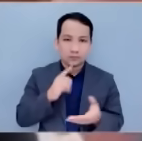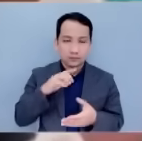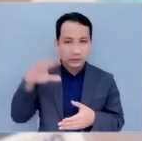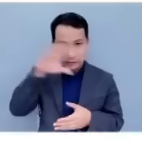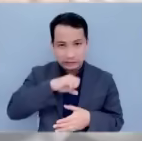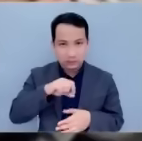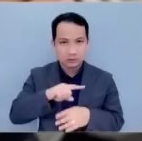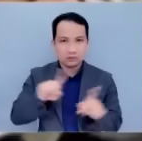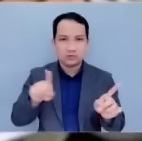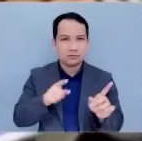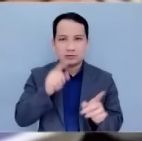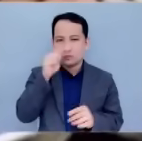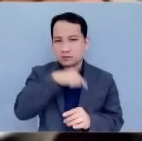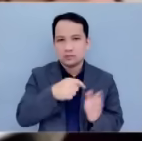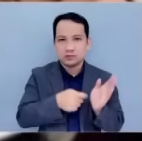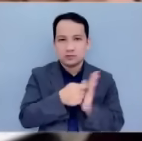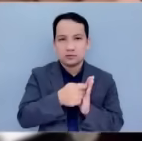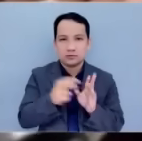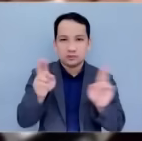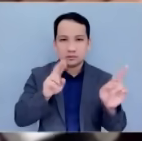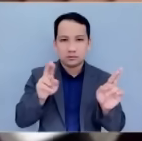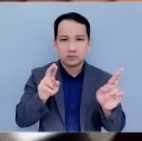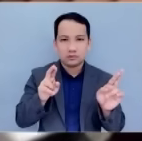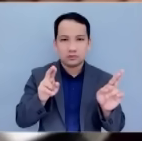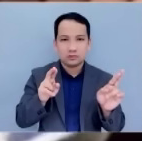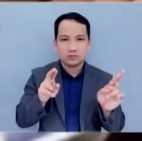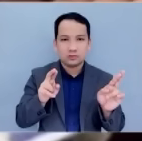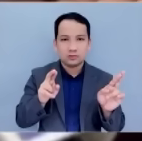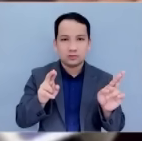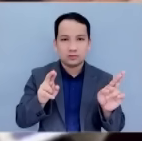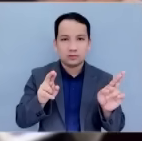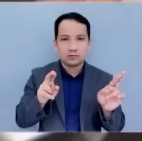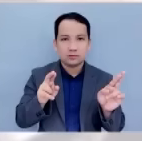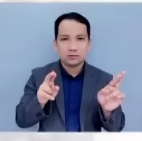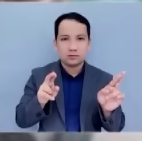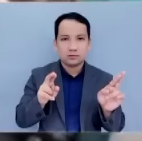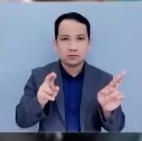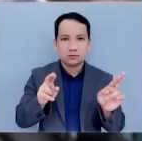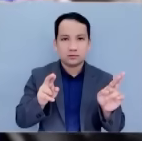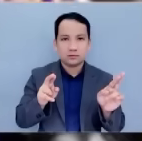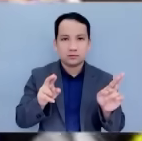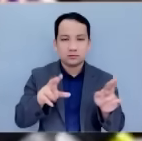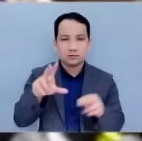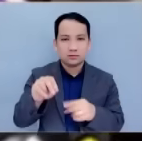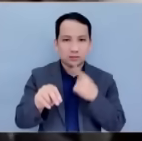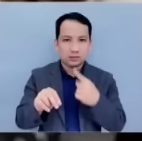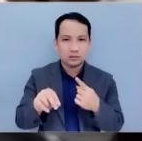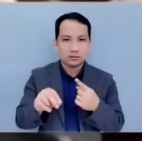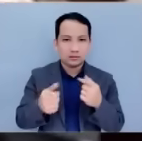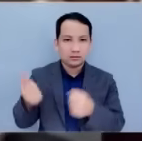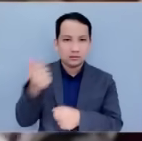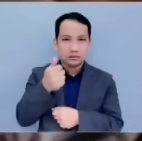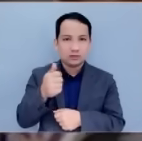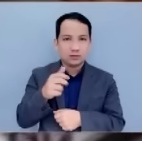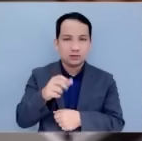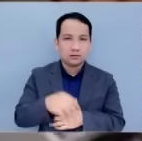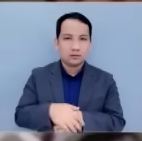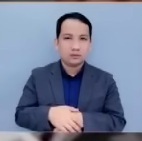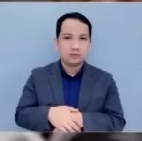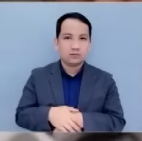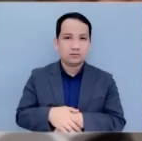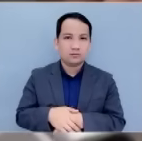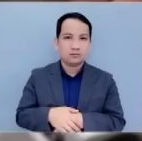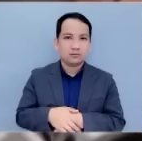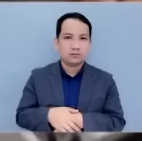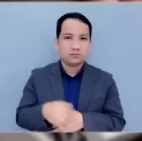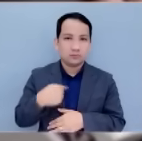truth to it. But you're ready to be SP, sir? No. You're ready? No. Even if you're a senior senator already, sir? So what if I'm a